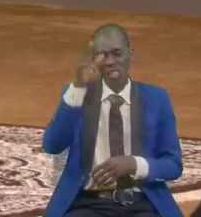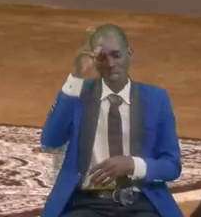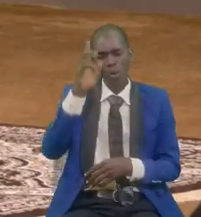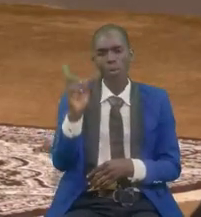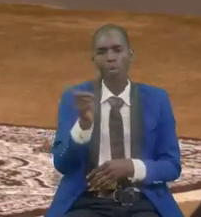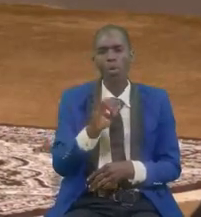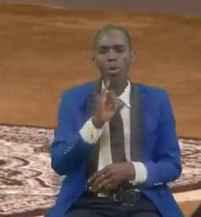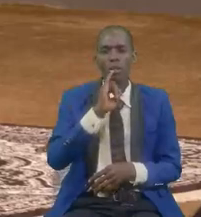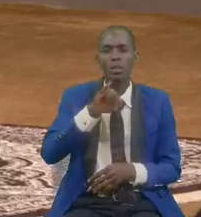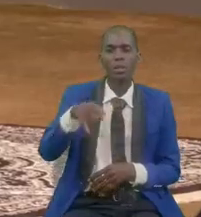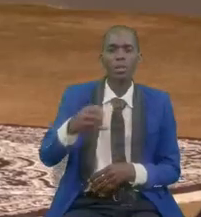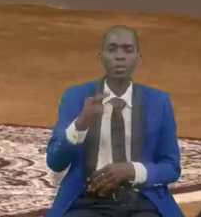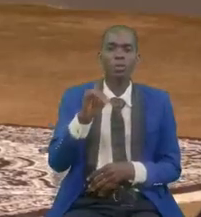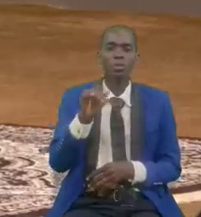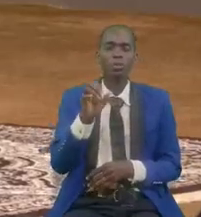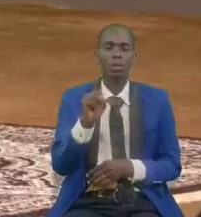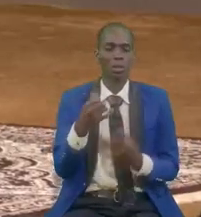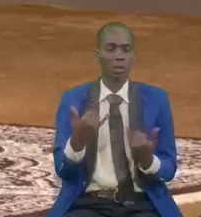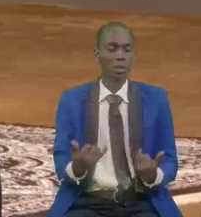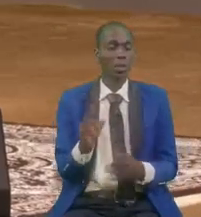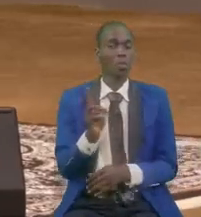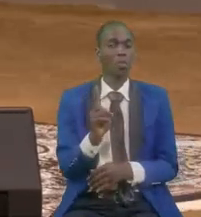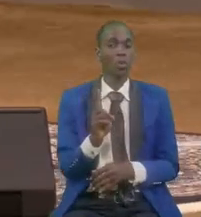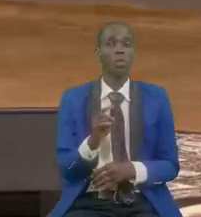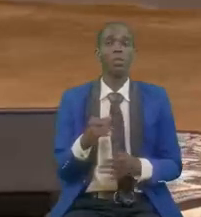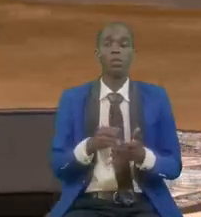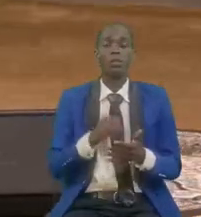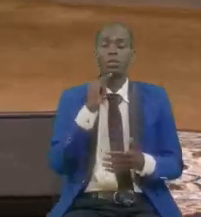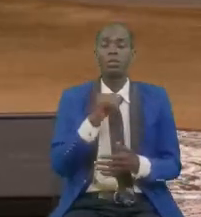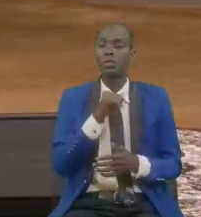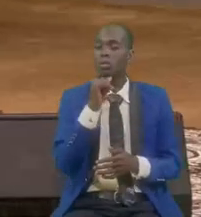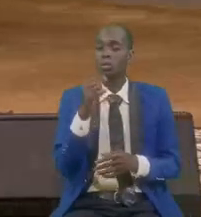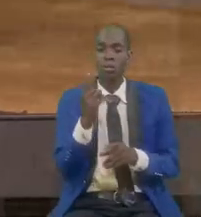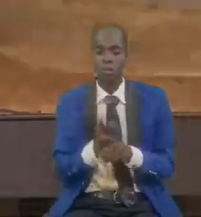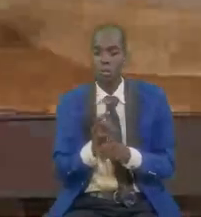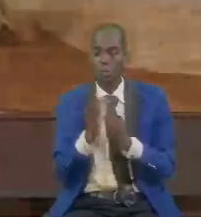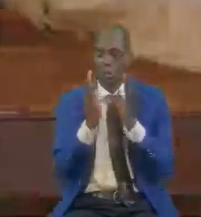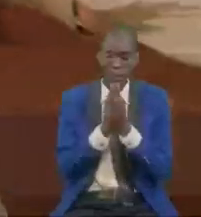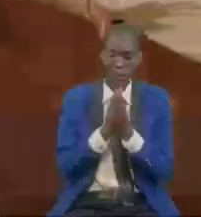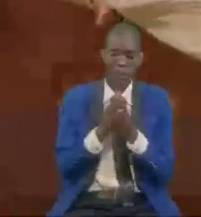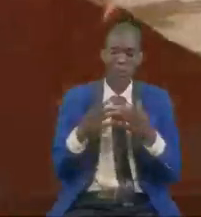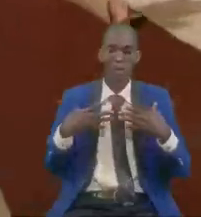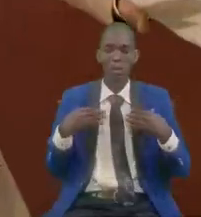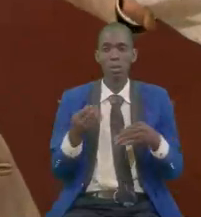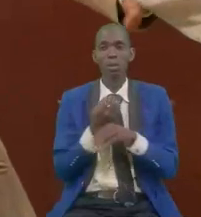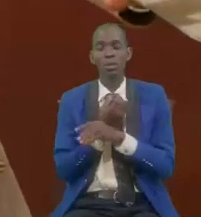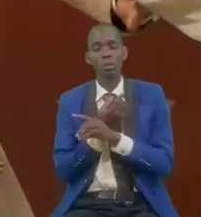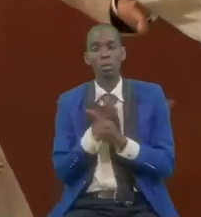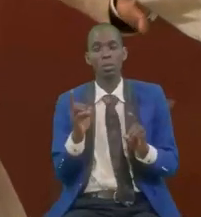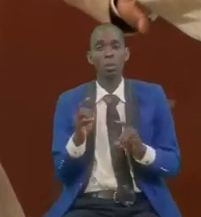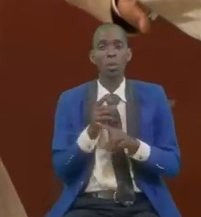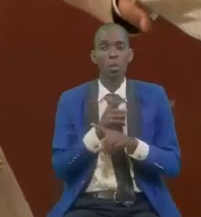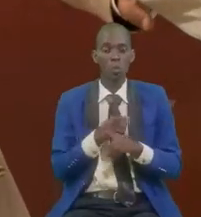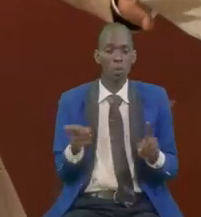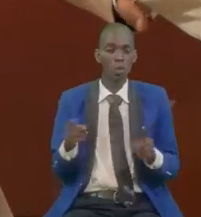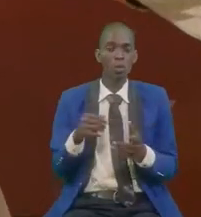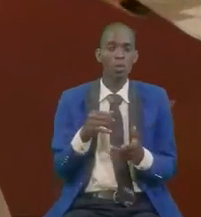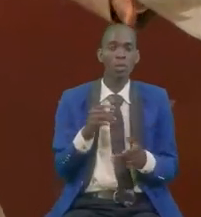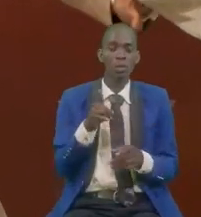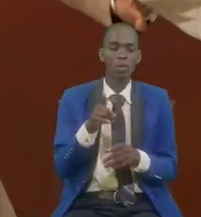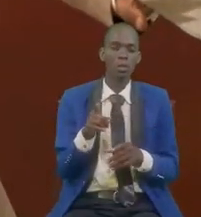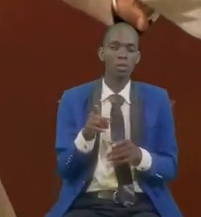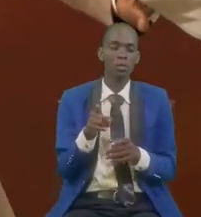Où est-il maintenant? Ce n'est pas seulement miracle, guérison. Ce n'est pas seulement délivrance. C'est le fait d'être sauvé et mener